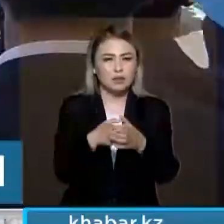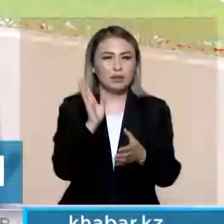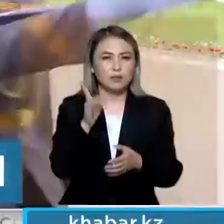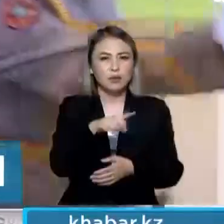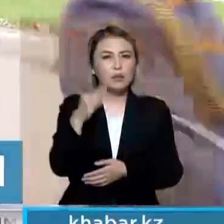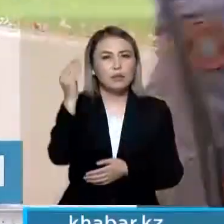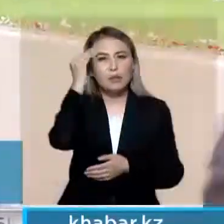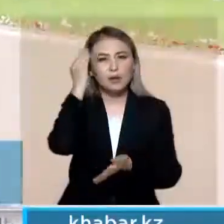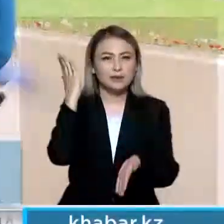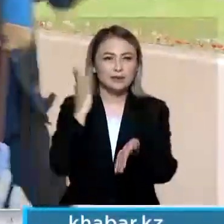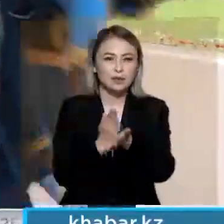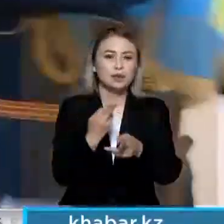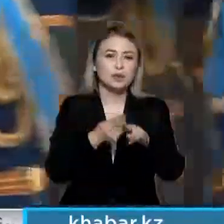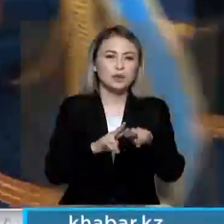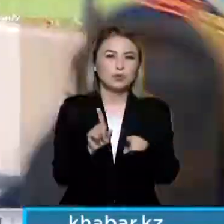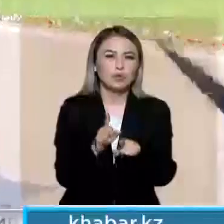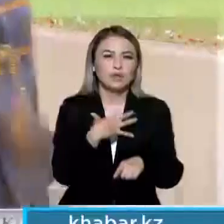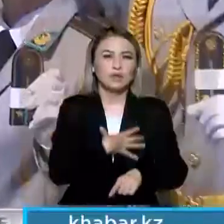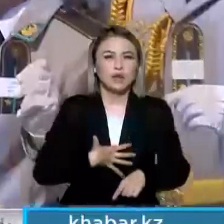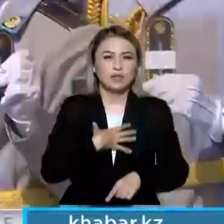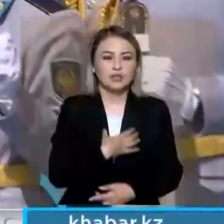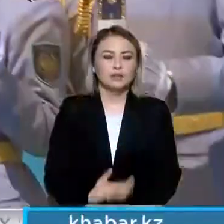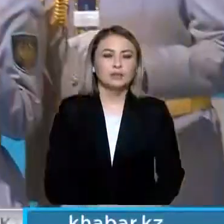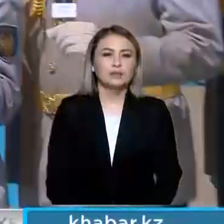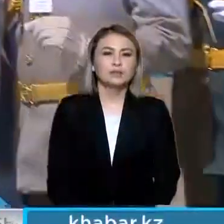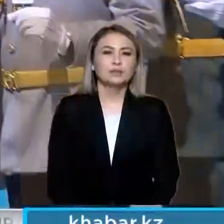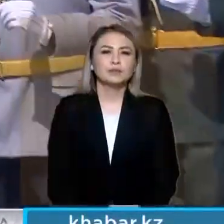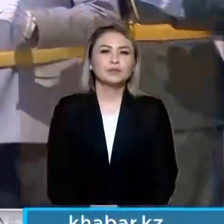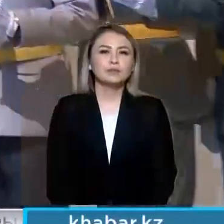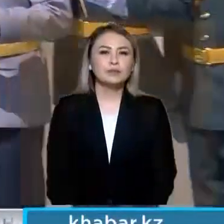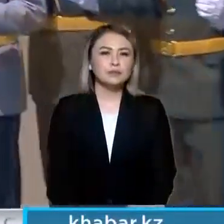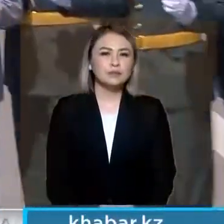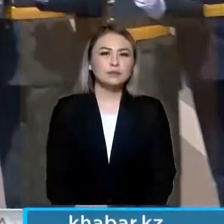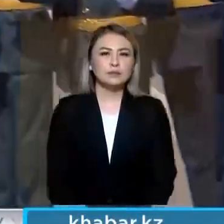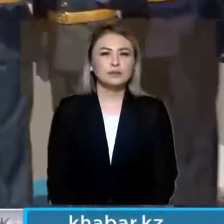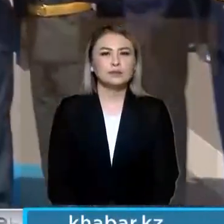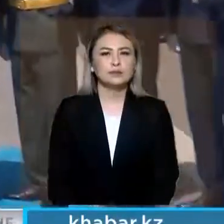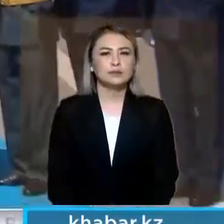мән-мағынаға ие күн. Сонысымен де құнды. Досжан Сақ, Айдос Меделбеков, хабар.